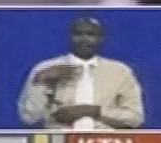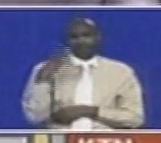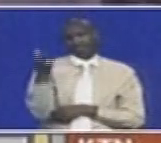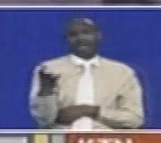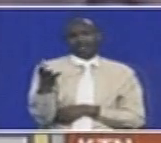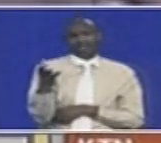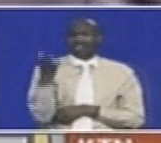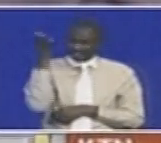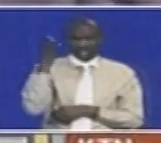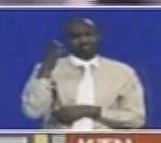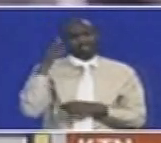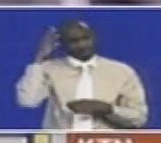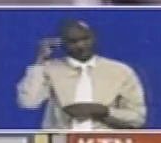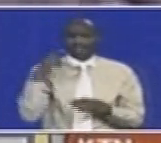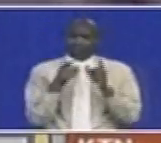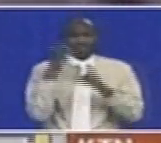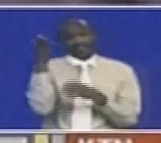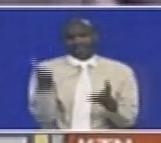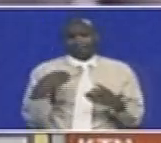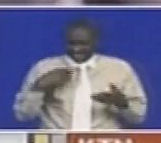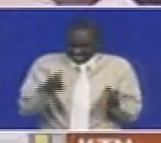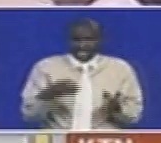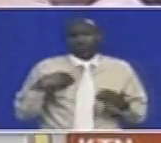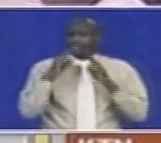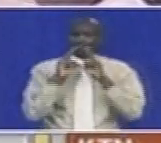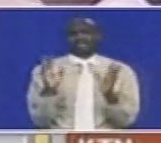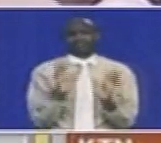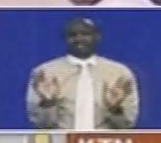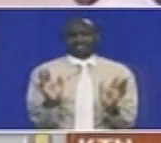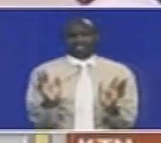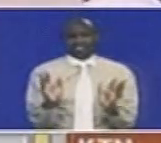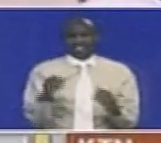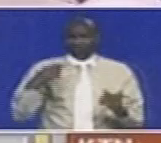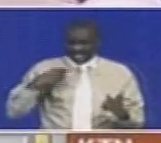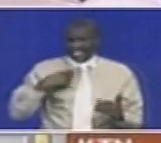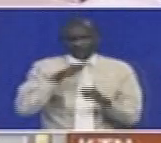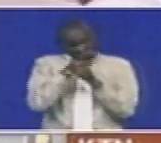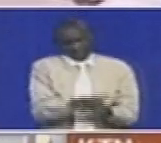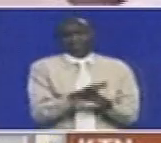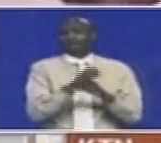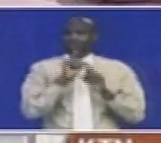vita. Anataka kukaa kama anataka vita. Sisi wanataka amani. Hatutaki kitu unaita ubaguzi ya rangi.